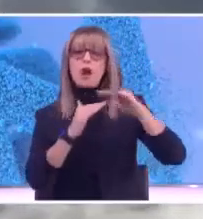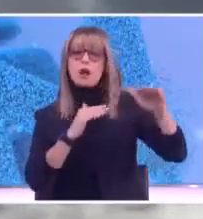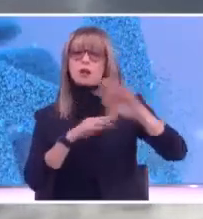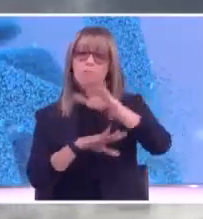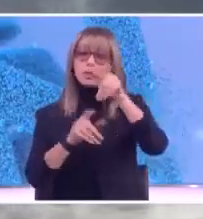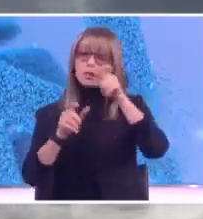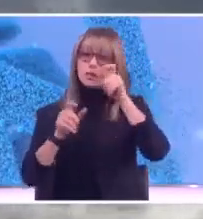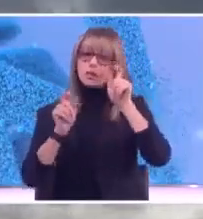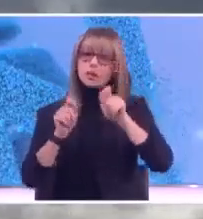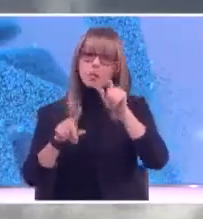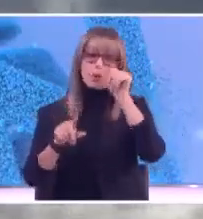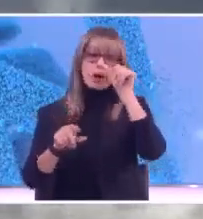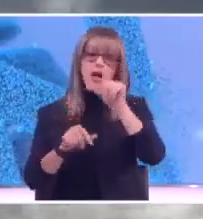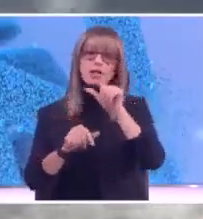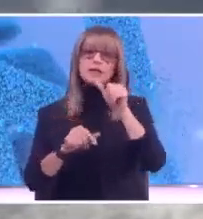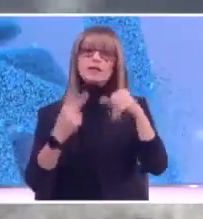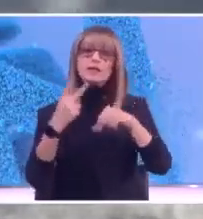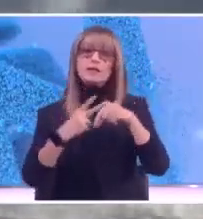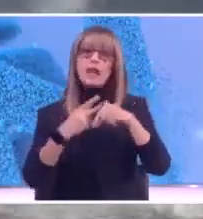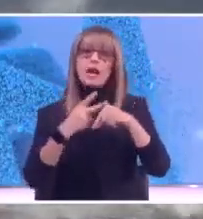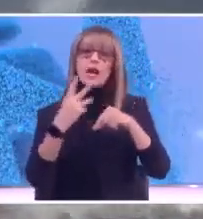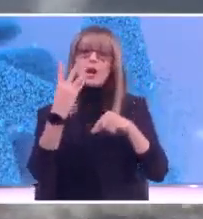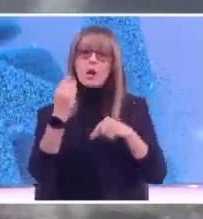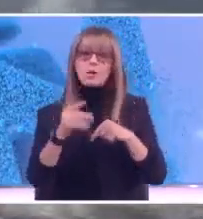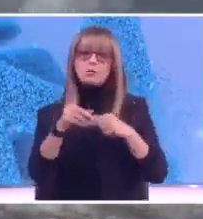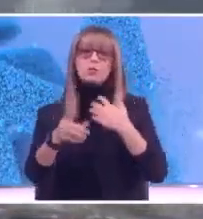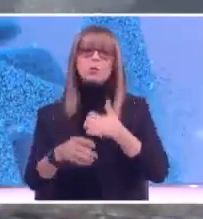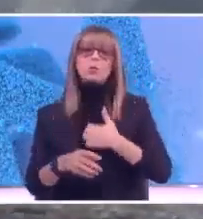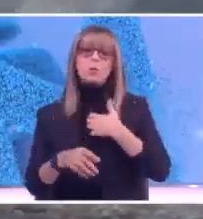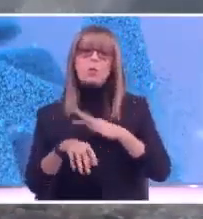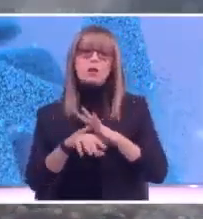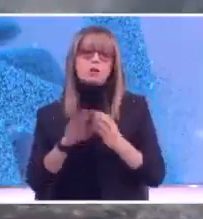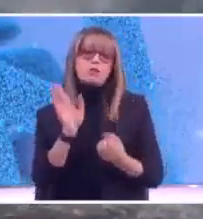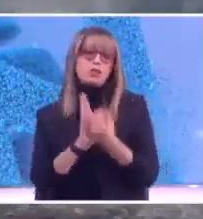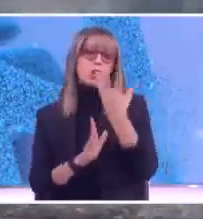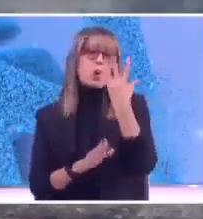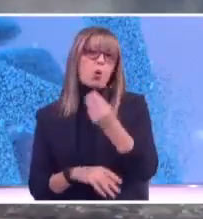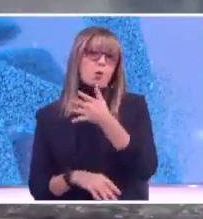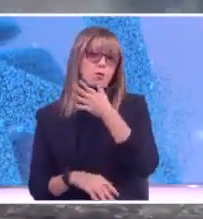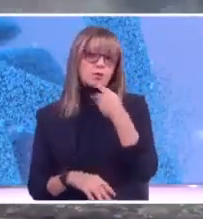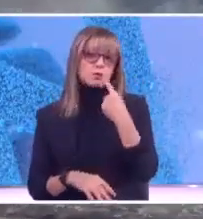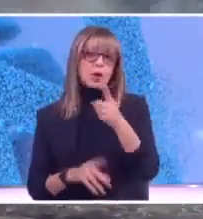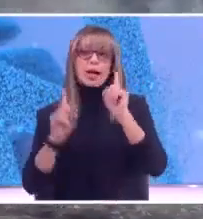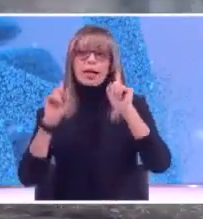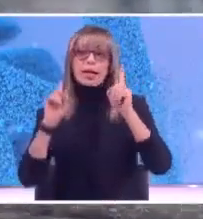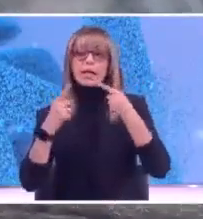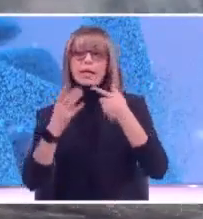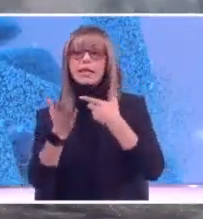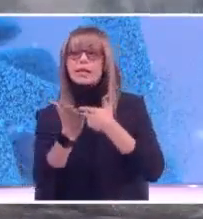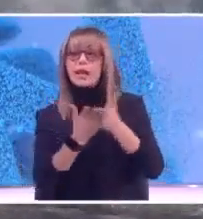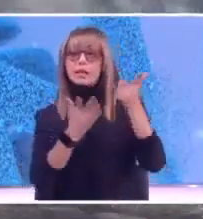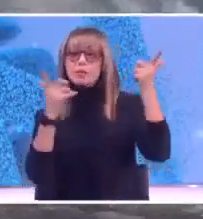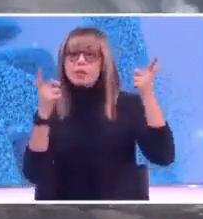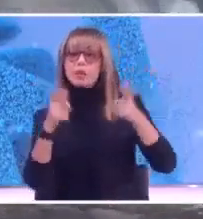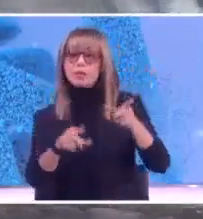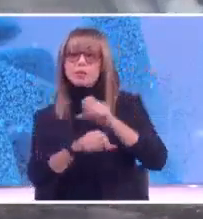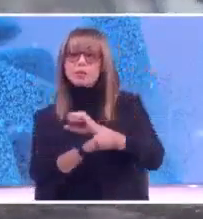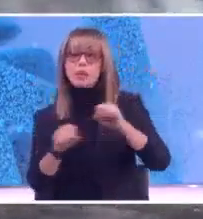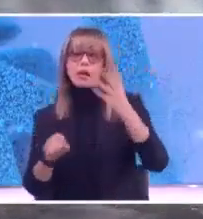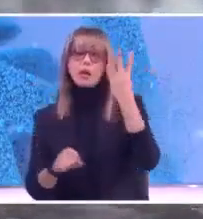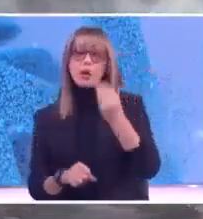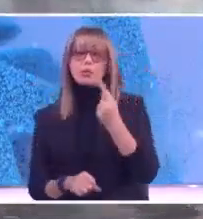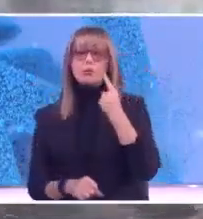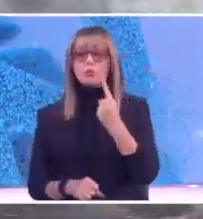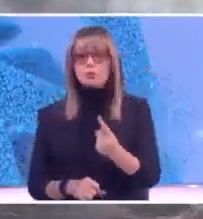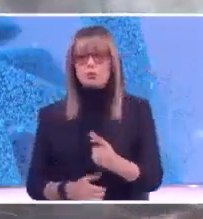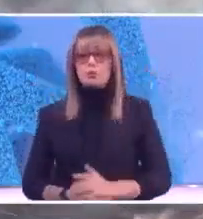uyarıyor. Zehirli gazların solunum güçlüğü çekilmesine yol açabileceği belirtiliyor. Yetkililer tarım alanlarının da zarar